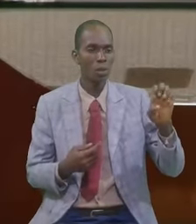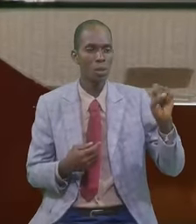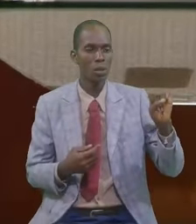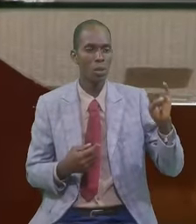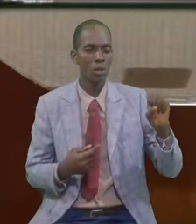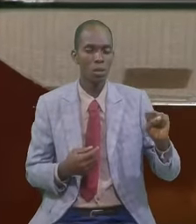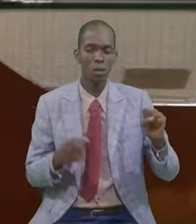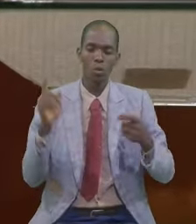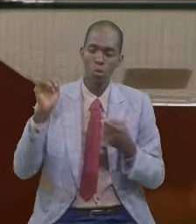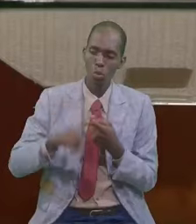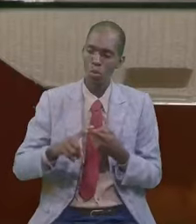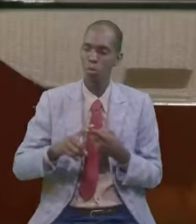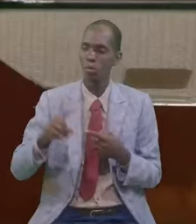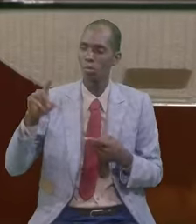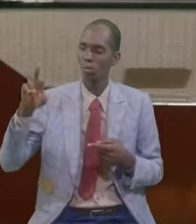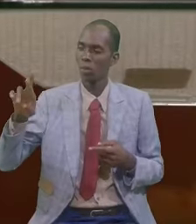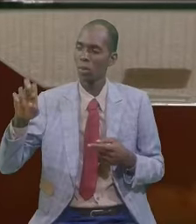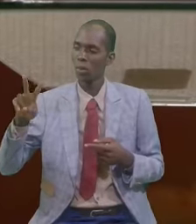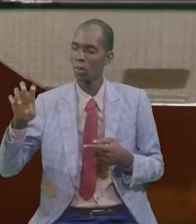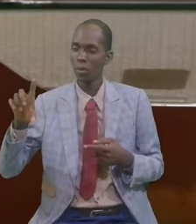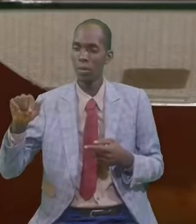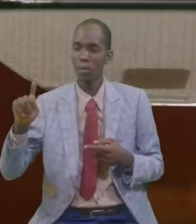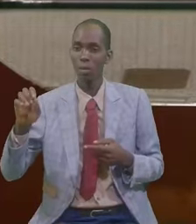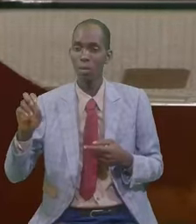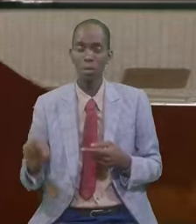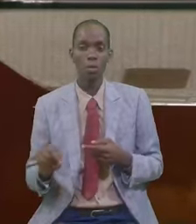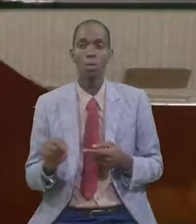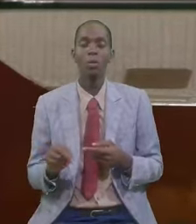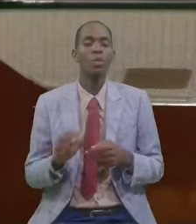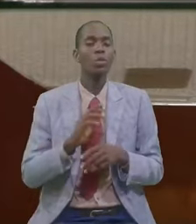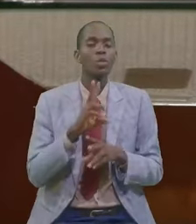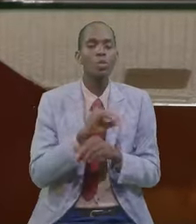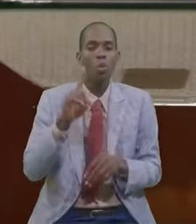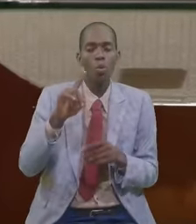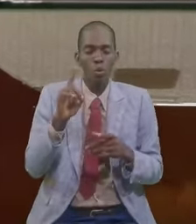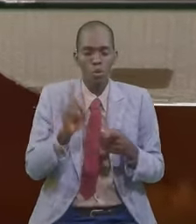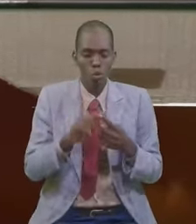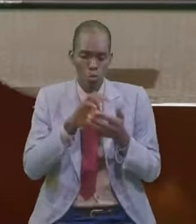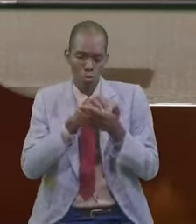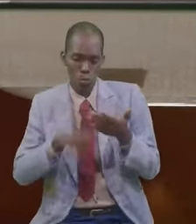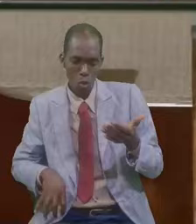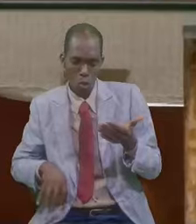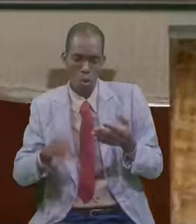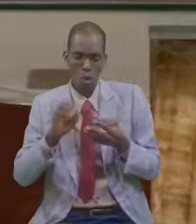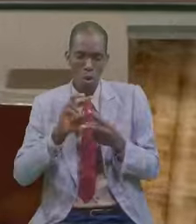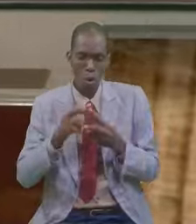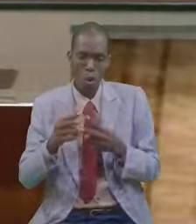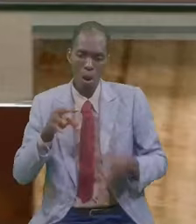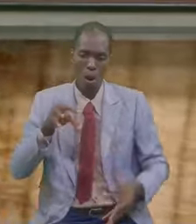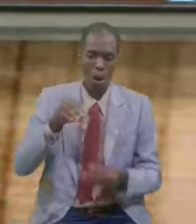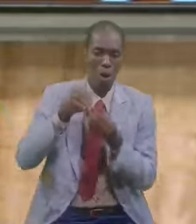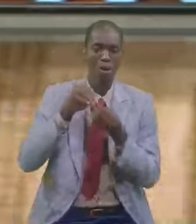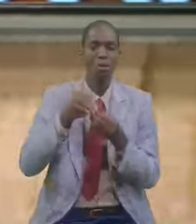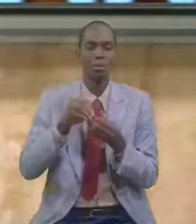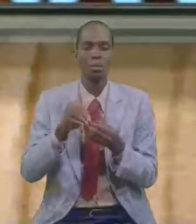n'y a personne qui doit soustraire, il n'y a personne qui doit ajouter quelque chose.